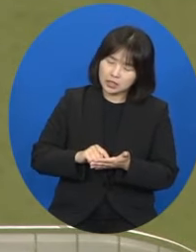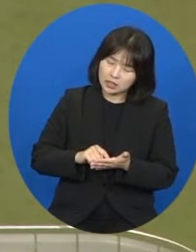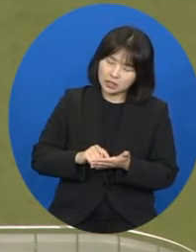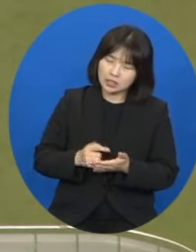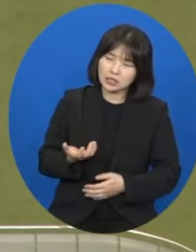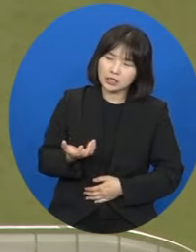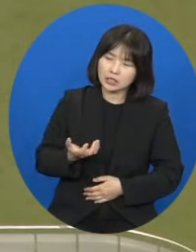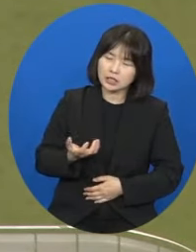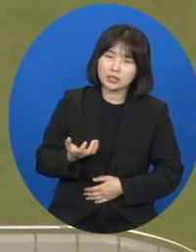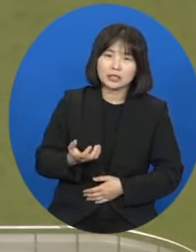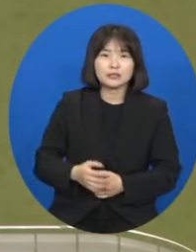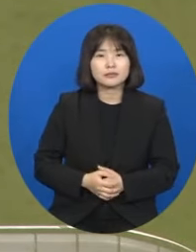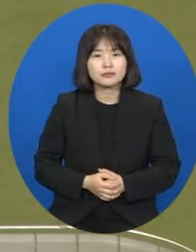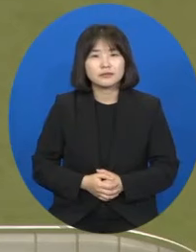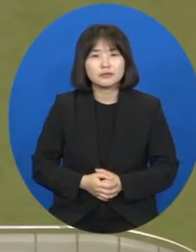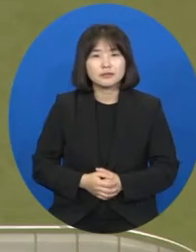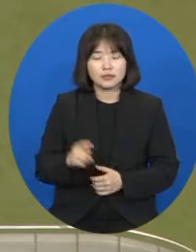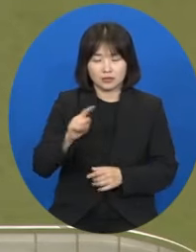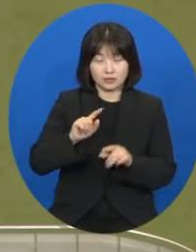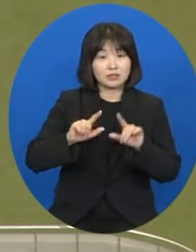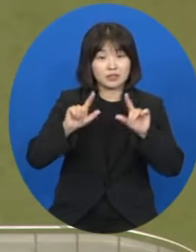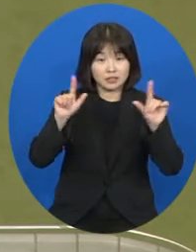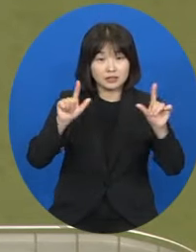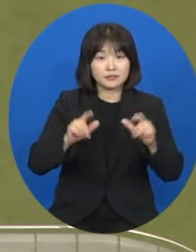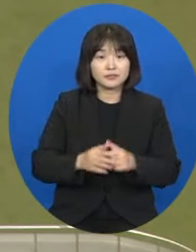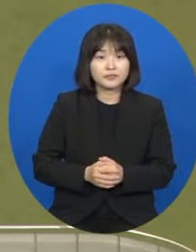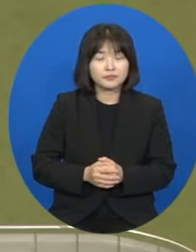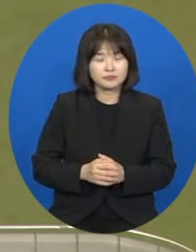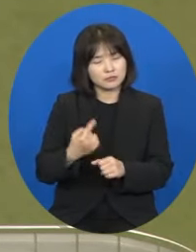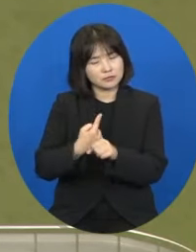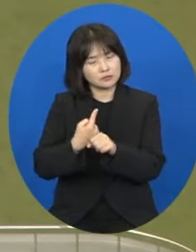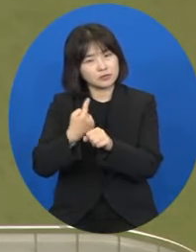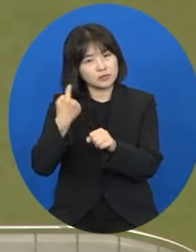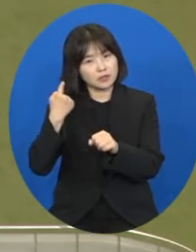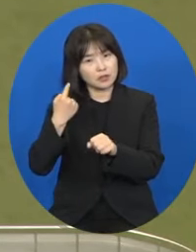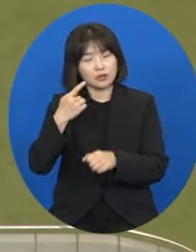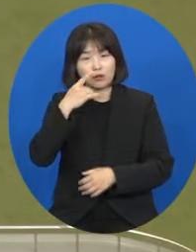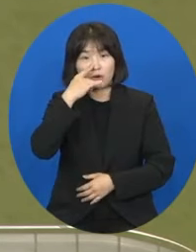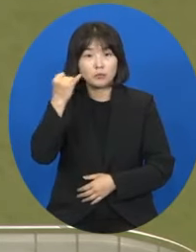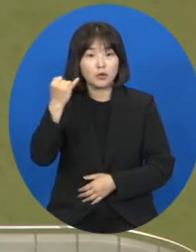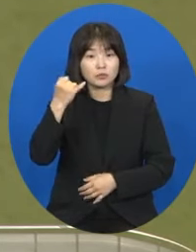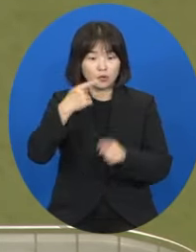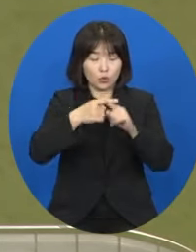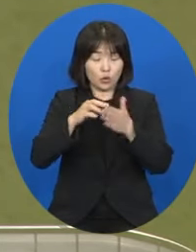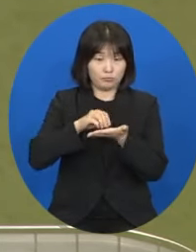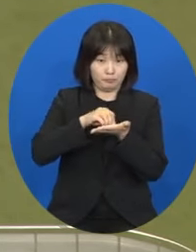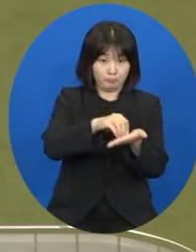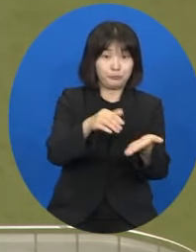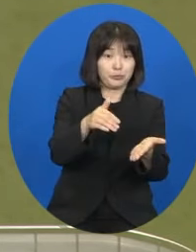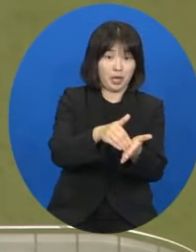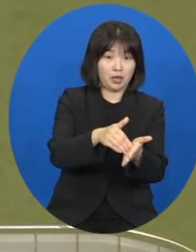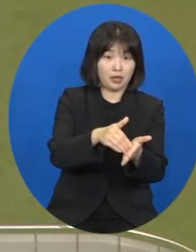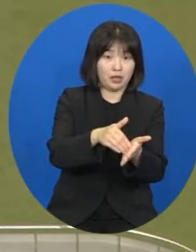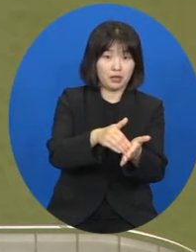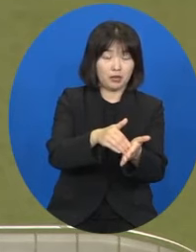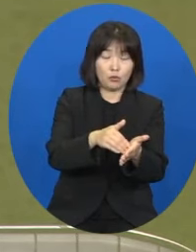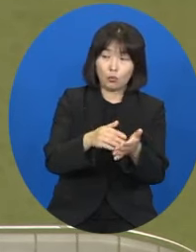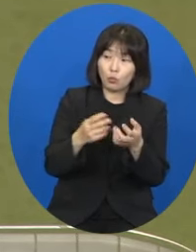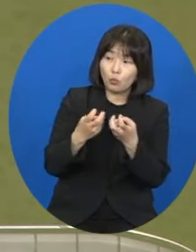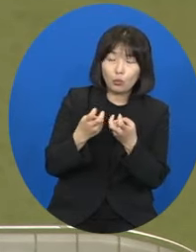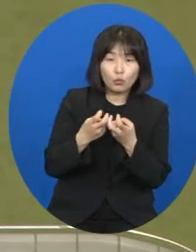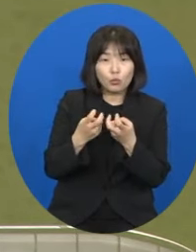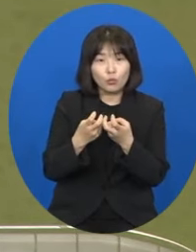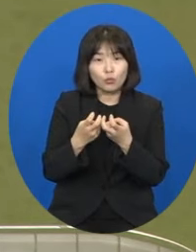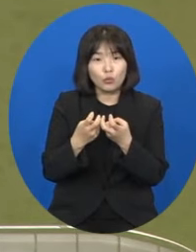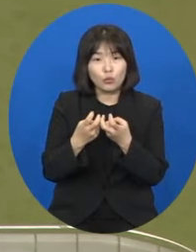타죠. 그러다가 작년에 이 어머님이 등록을 하셨습니다. 그래서 어떻게